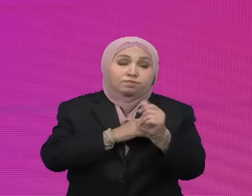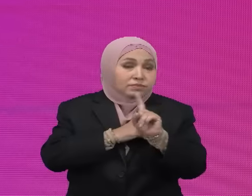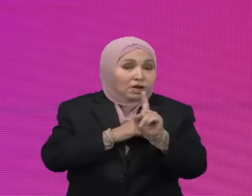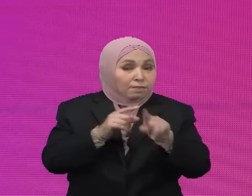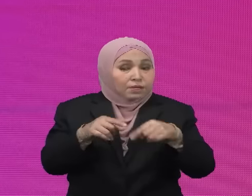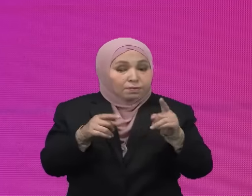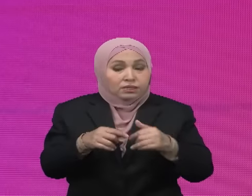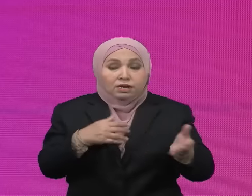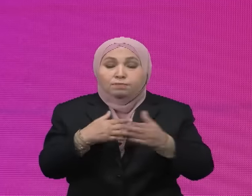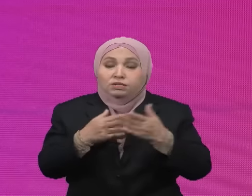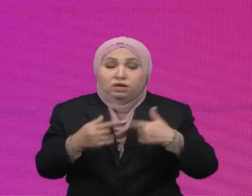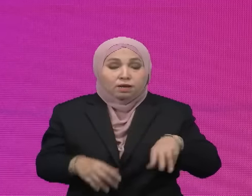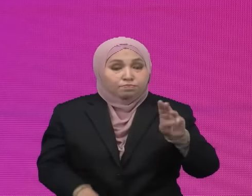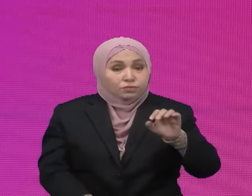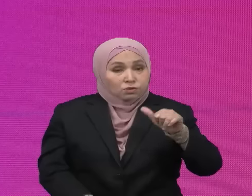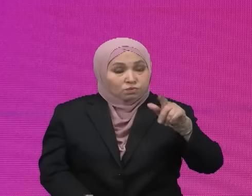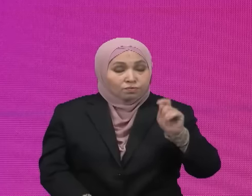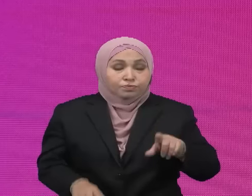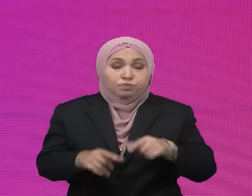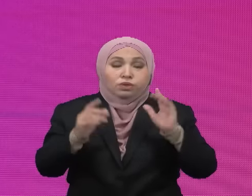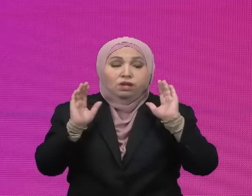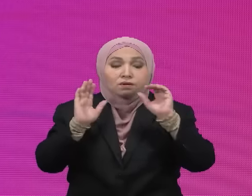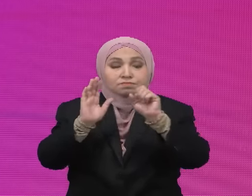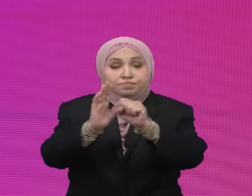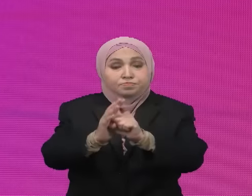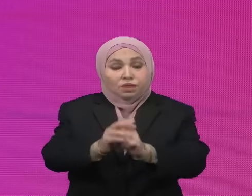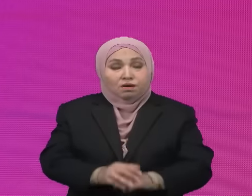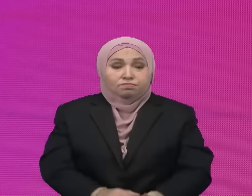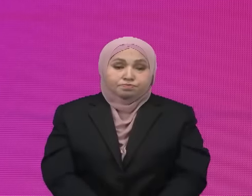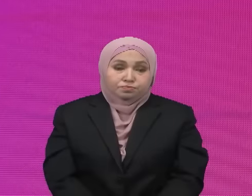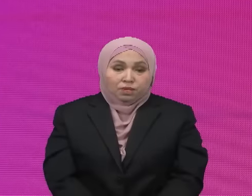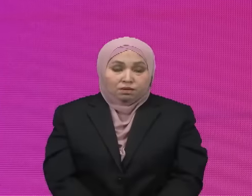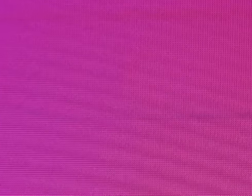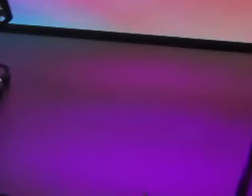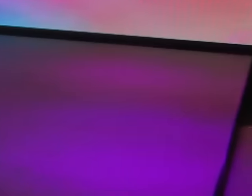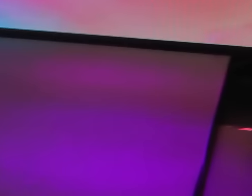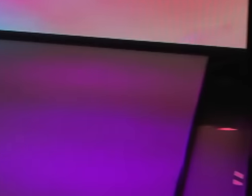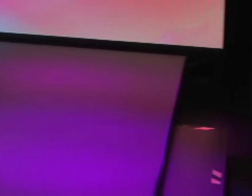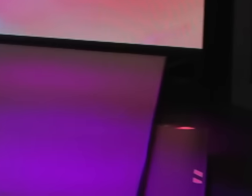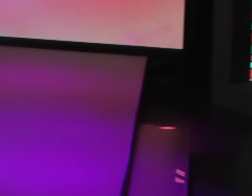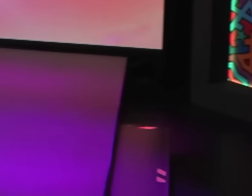mana-mana. Kembali selepas ini, My Quran Time, Quran Salat Infaq.